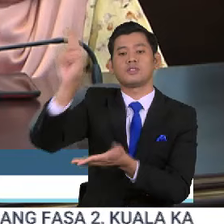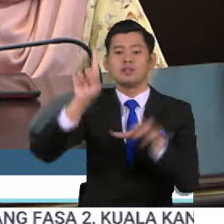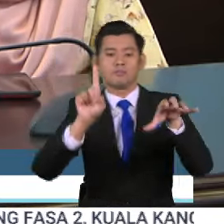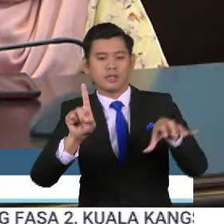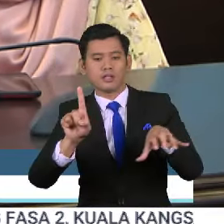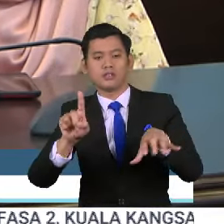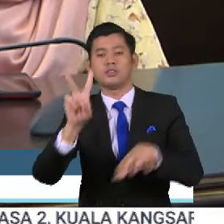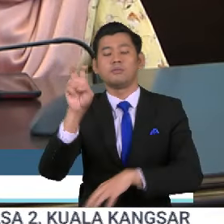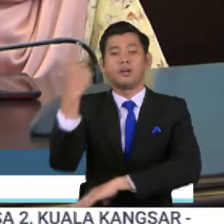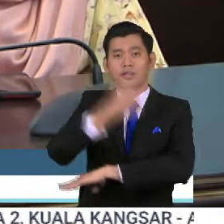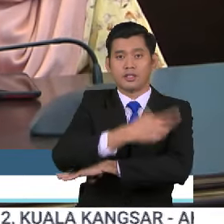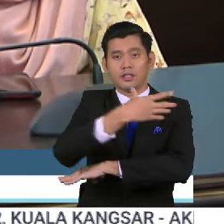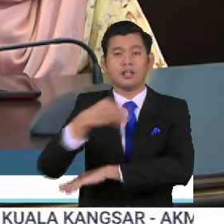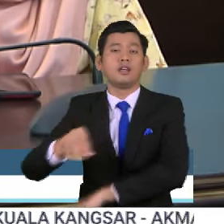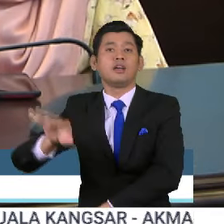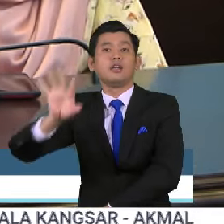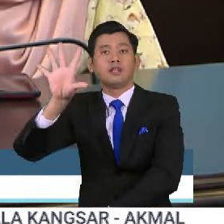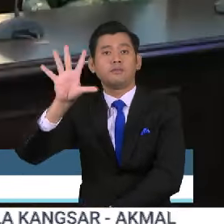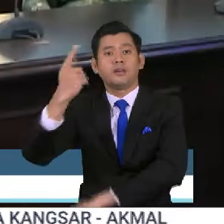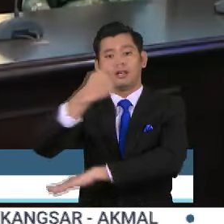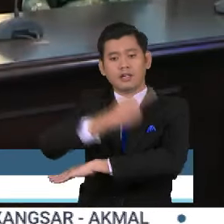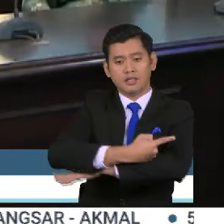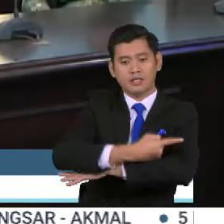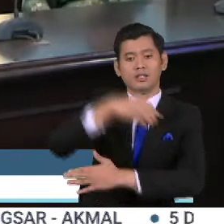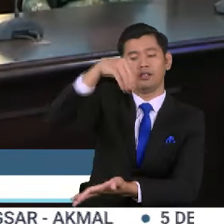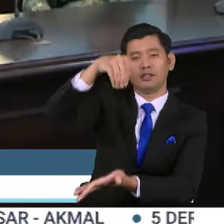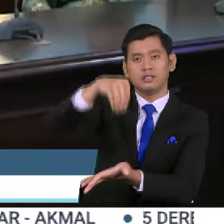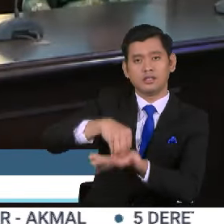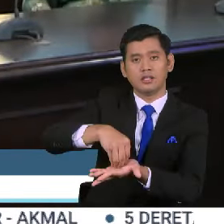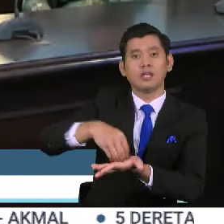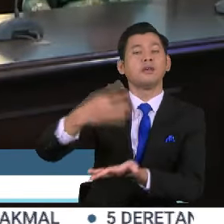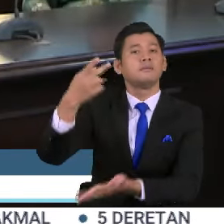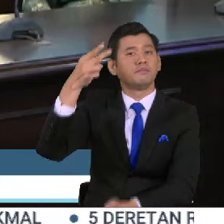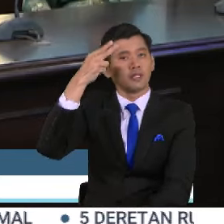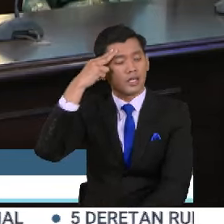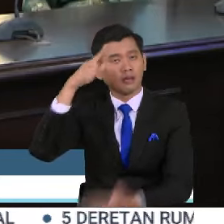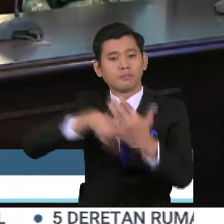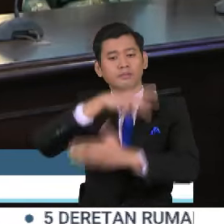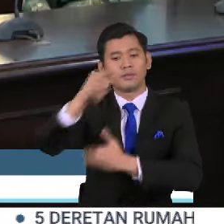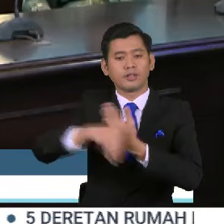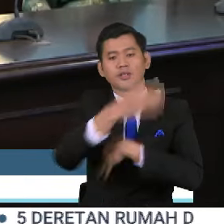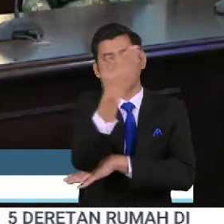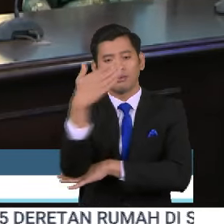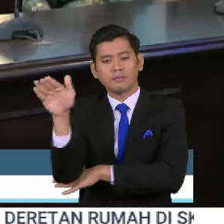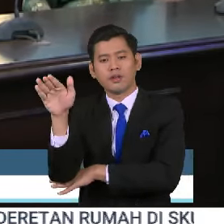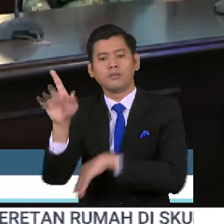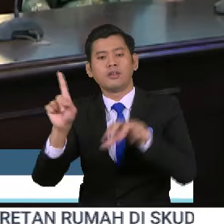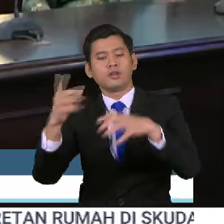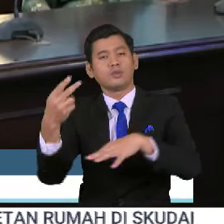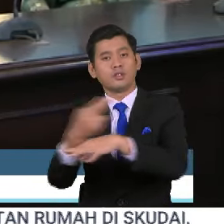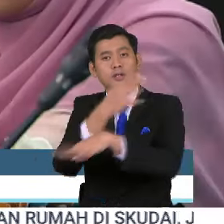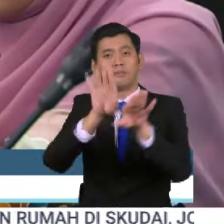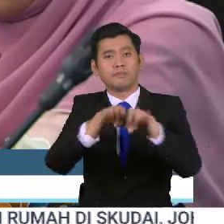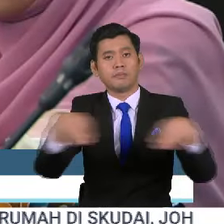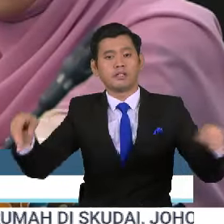5 hari di Mekkah untuk menyempurnakan ibadah Umroh program Kibar Madinah turut membedakan peserta dengan penggunaan bahasa Arab